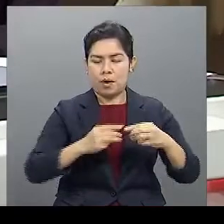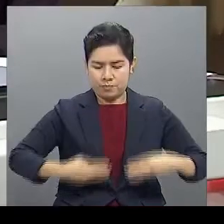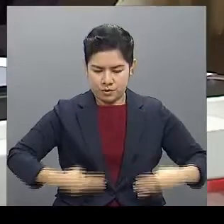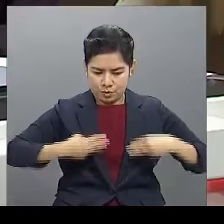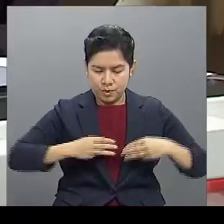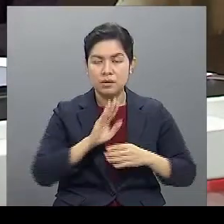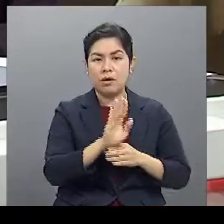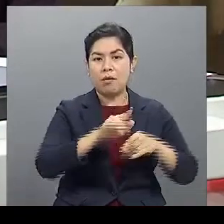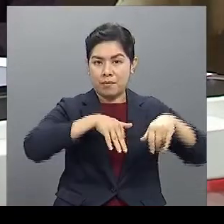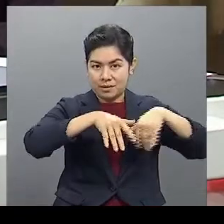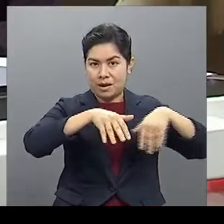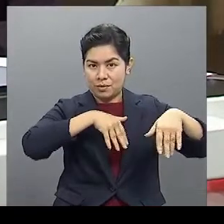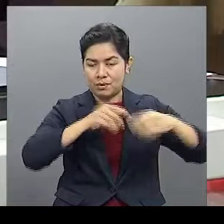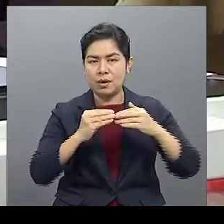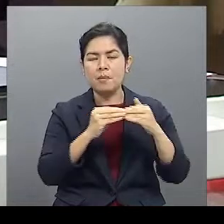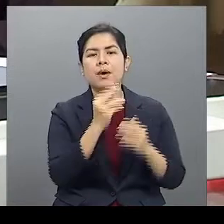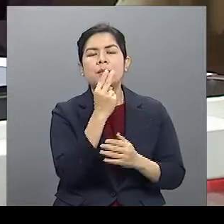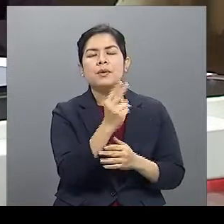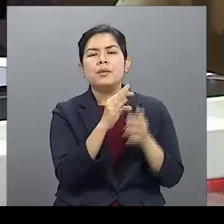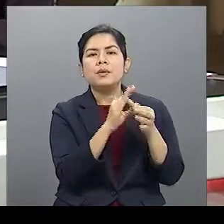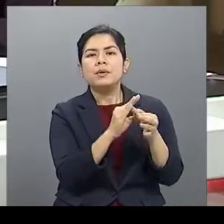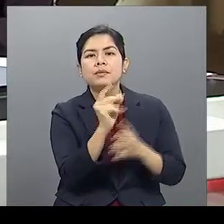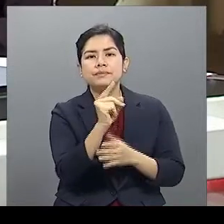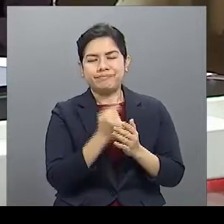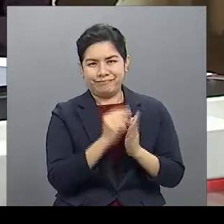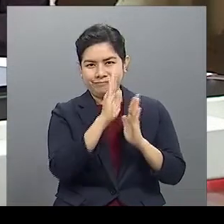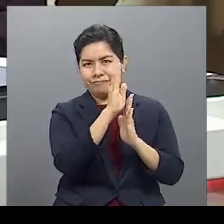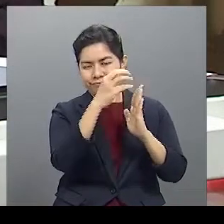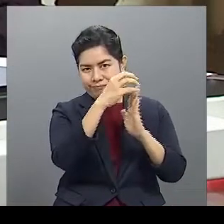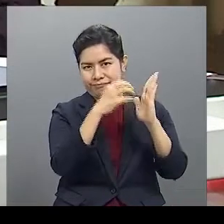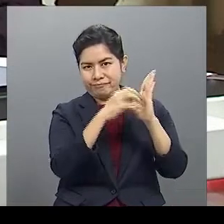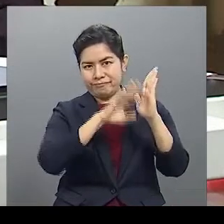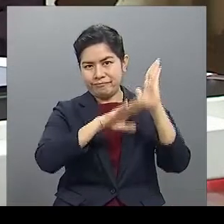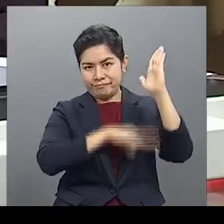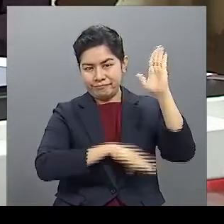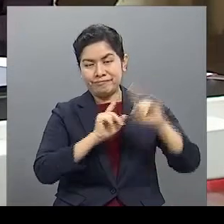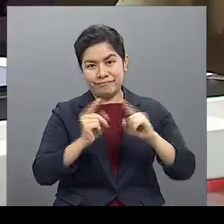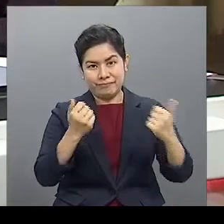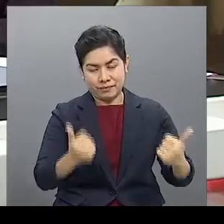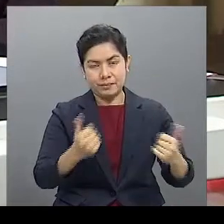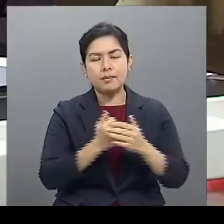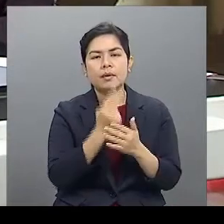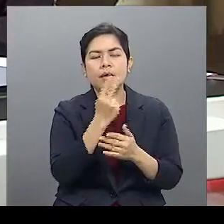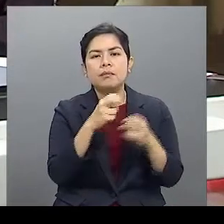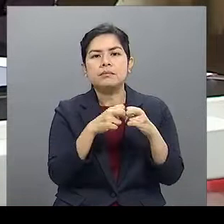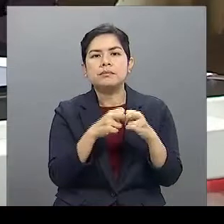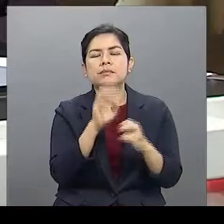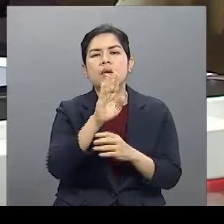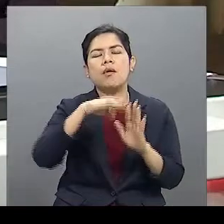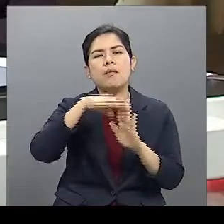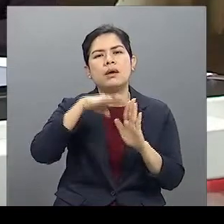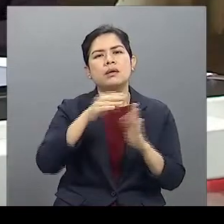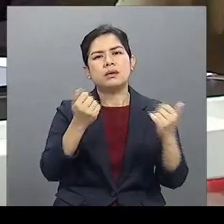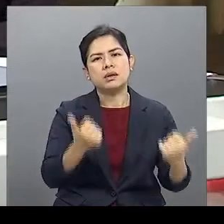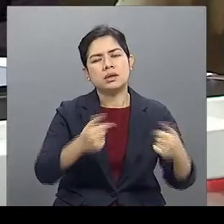ไปดูปัญหาของแต่ละภูมิภาคที่เผชิญอยู่ด้วยนะคะอย่างตอนนี้ค่ะปัญหาในพื้นที่ทางภาคเหนือที่ผู้คนเจอนานร่วม